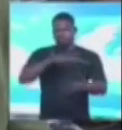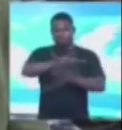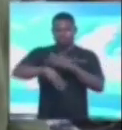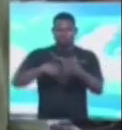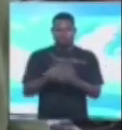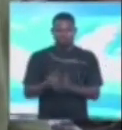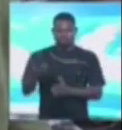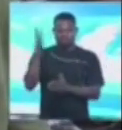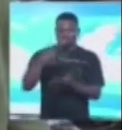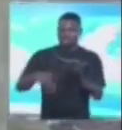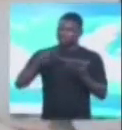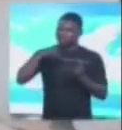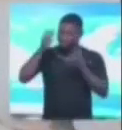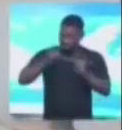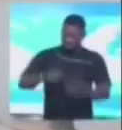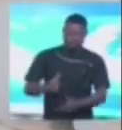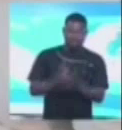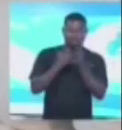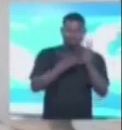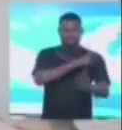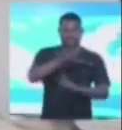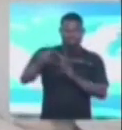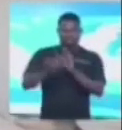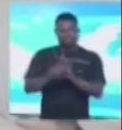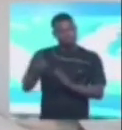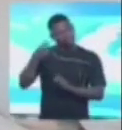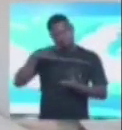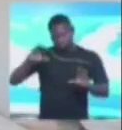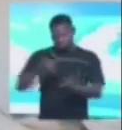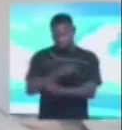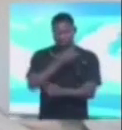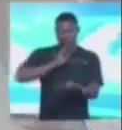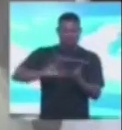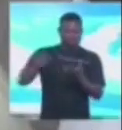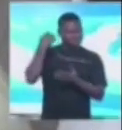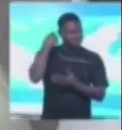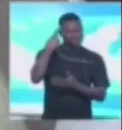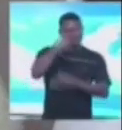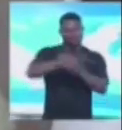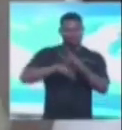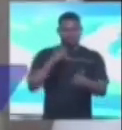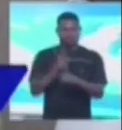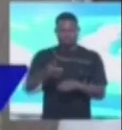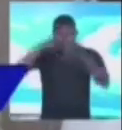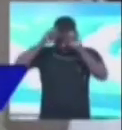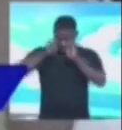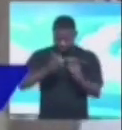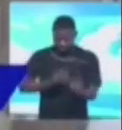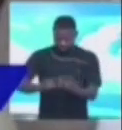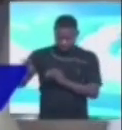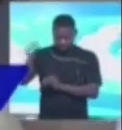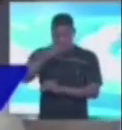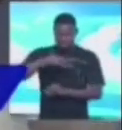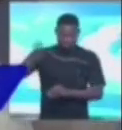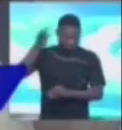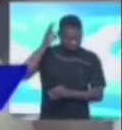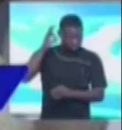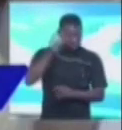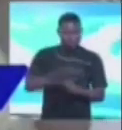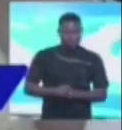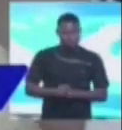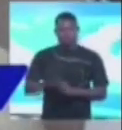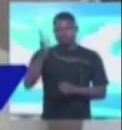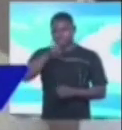concourt au bien être des populations sont prises or il y à un art le président a organisé le forum de la diaspora